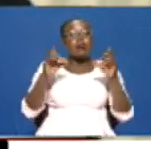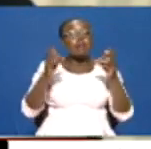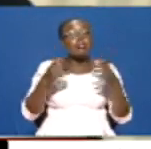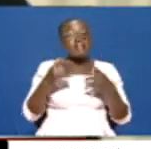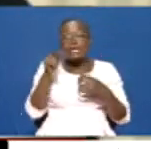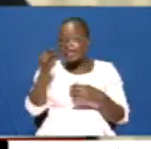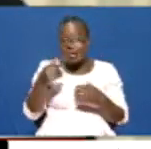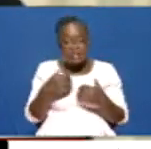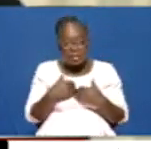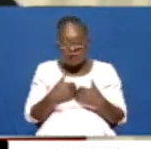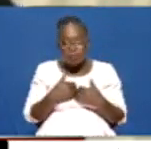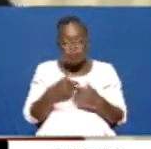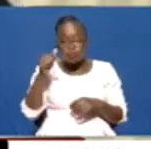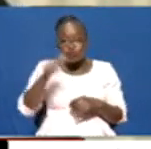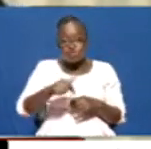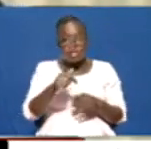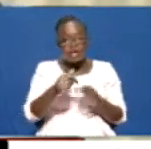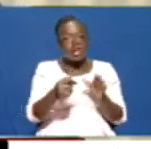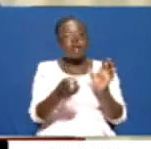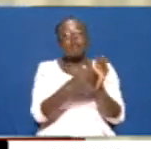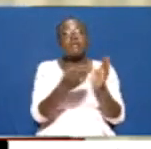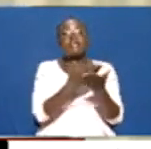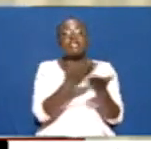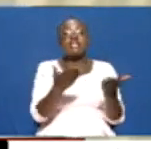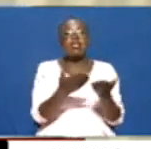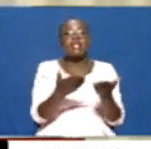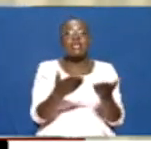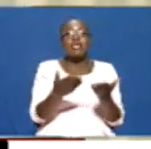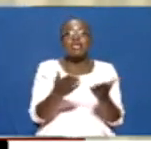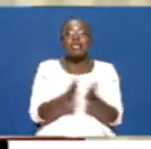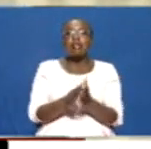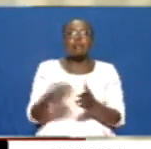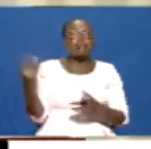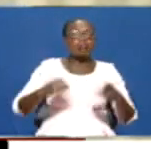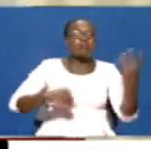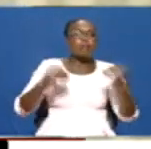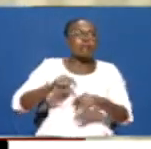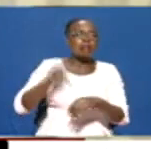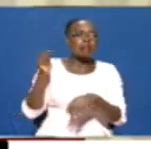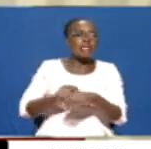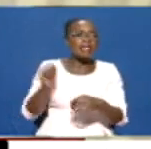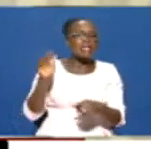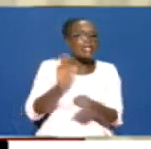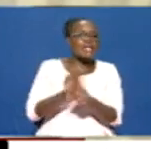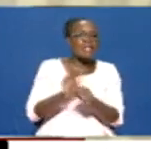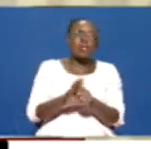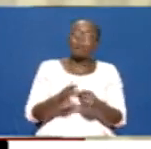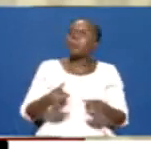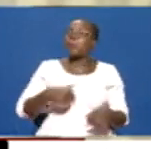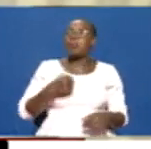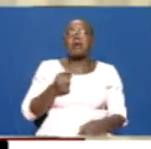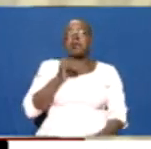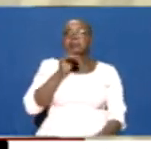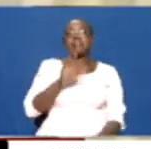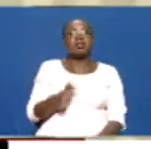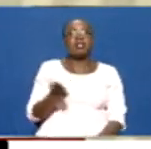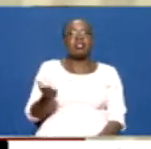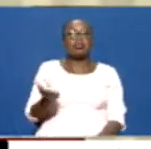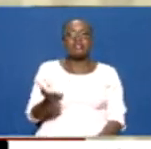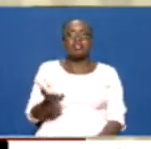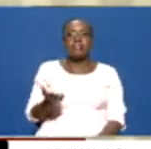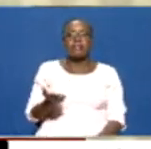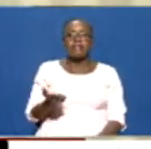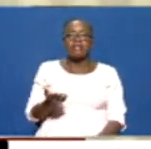leo katika posta. Mohamed amepigwa, ameumizwa sana, maskini mtoto wangu, na shati